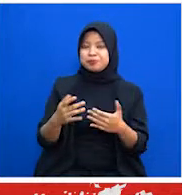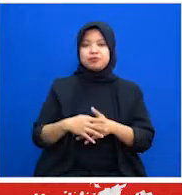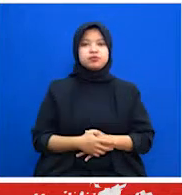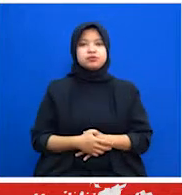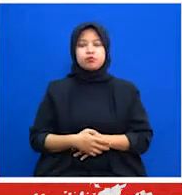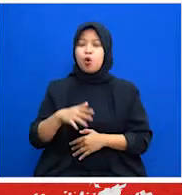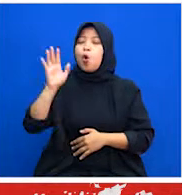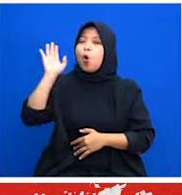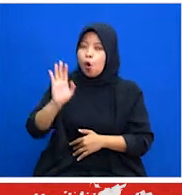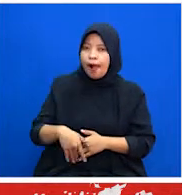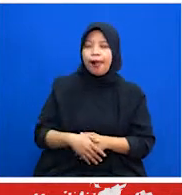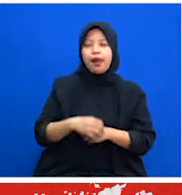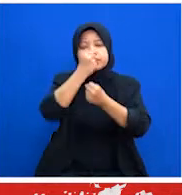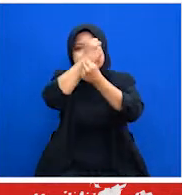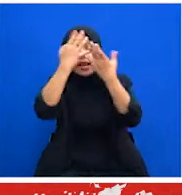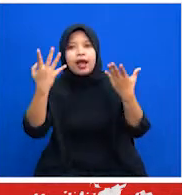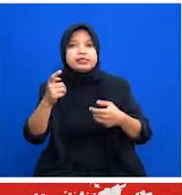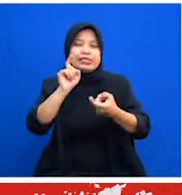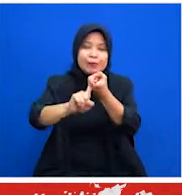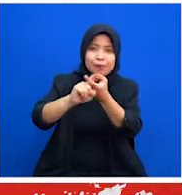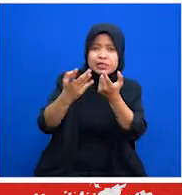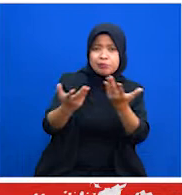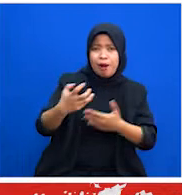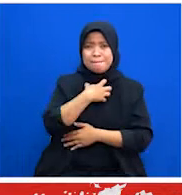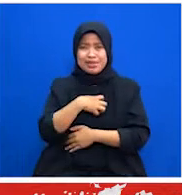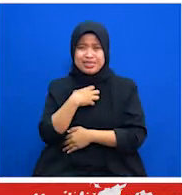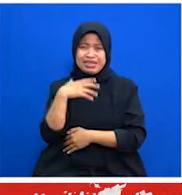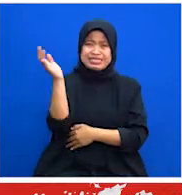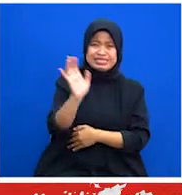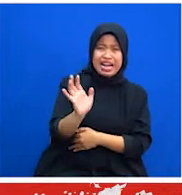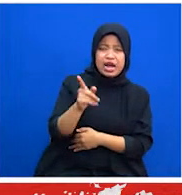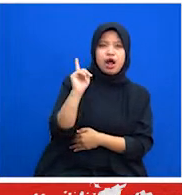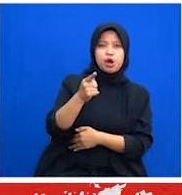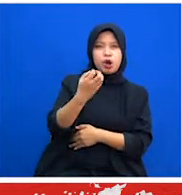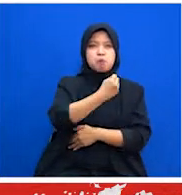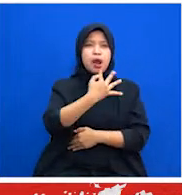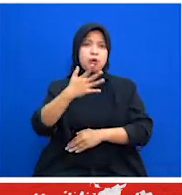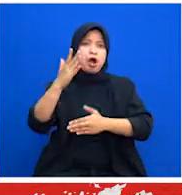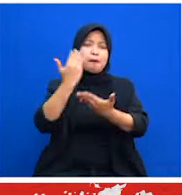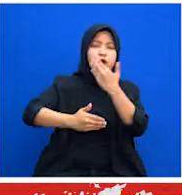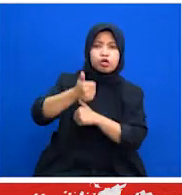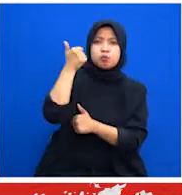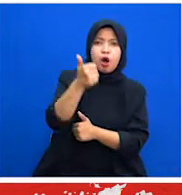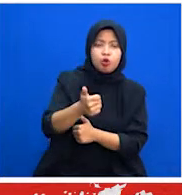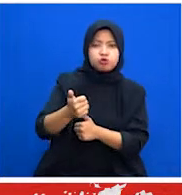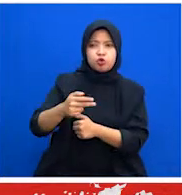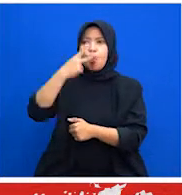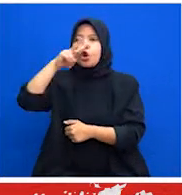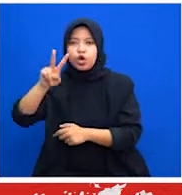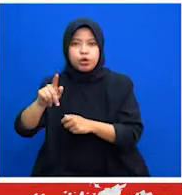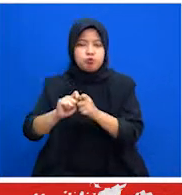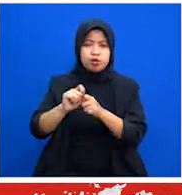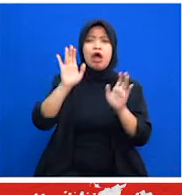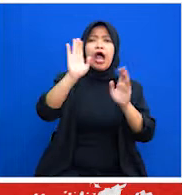uh itu Husein tuh teman-teman jangan apa-apa Mak kalau ada aplikasi bagus bilangnya Buatan luar